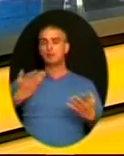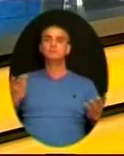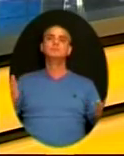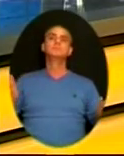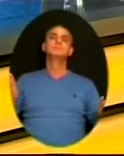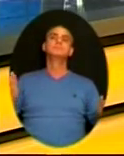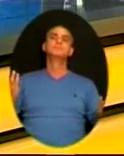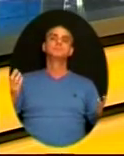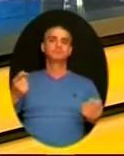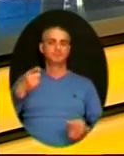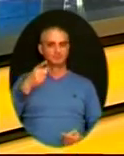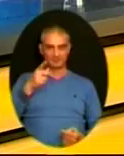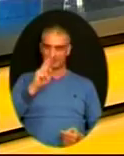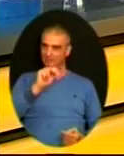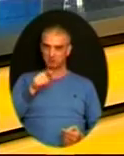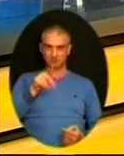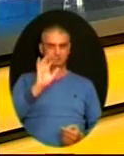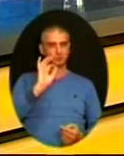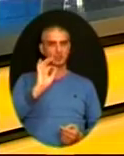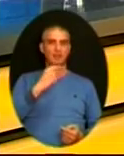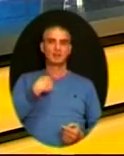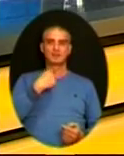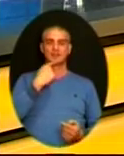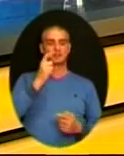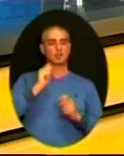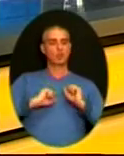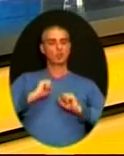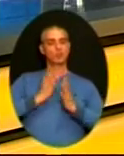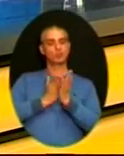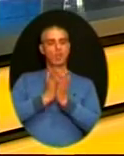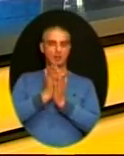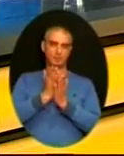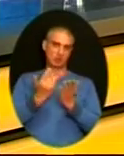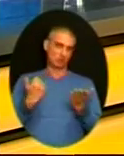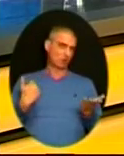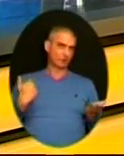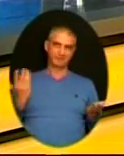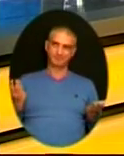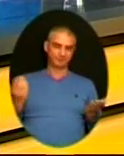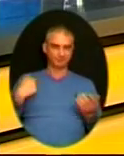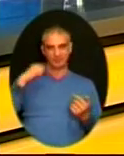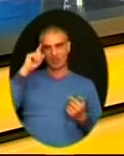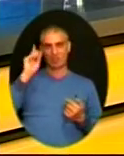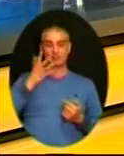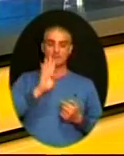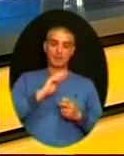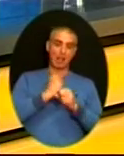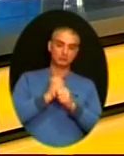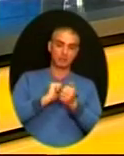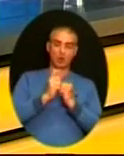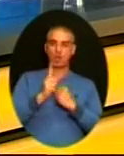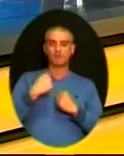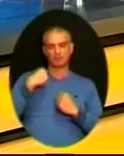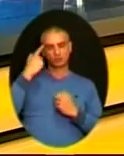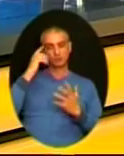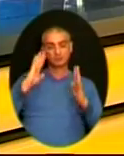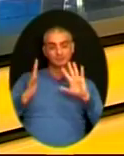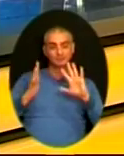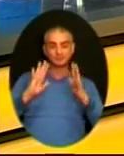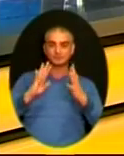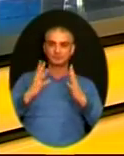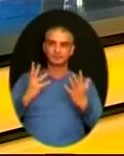זה הרי לא... אתם בנצ... העניינים האלה של נקרא לזה תואר עמידות, ואנחנו בטח לא יודעים מה נתניהו עשה או לא עשה, ואנחנו יודעים פחות או